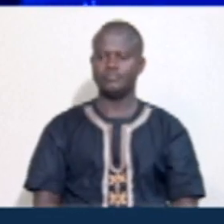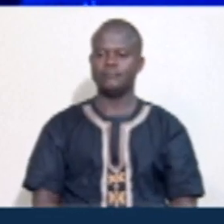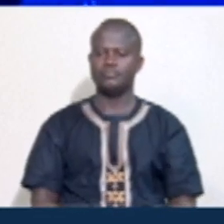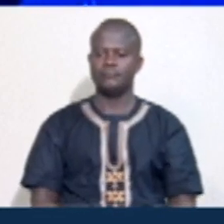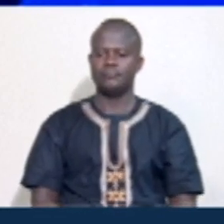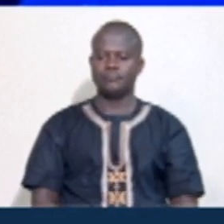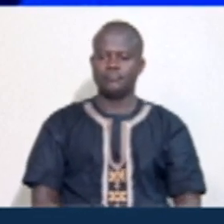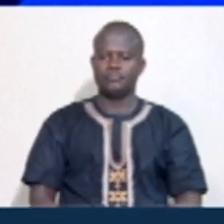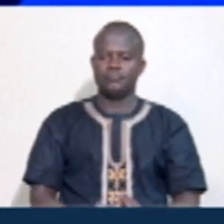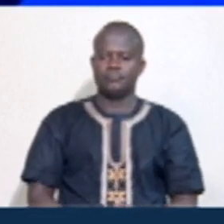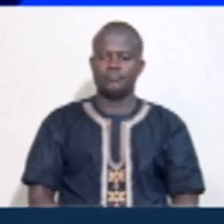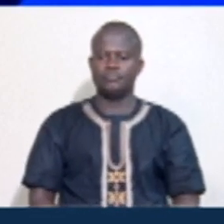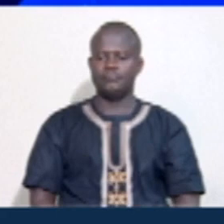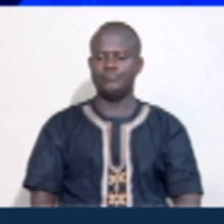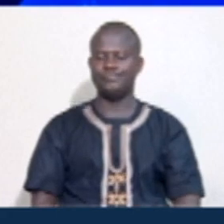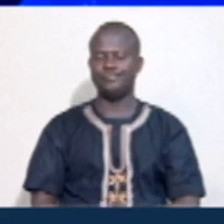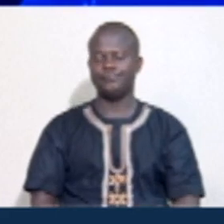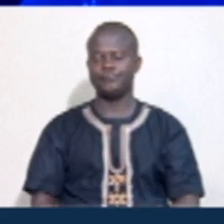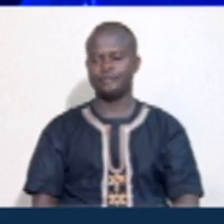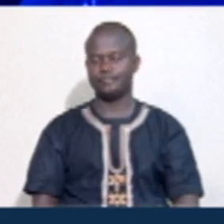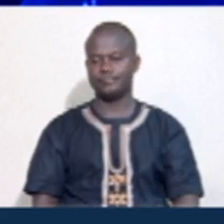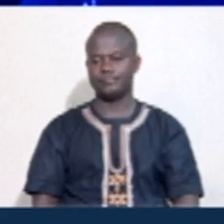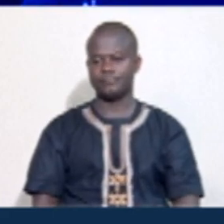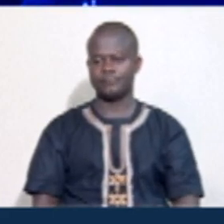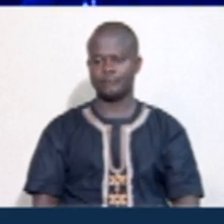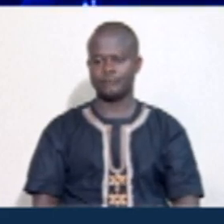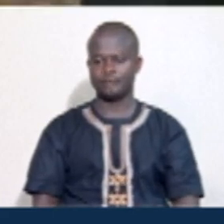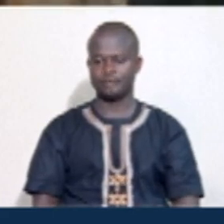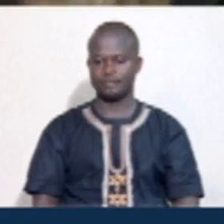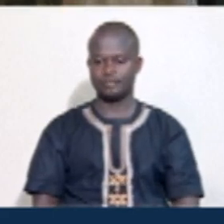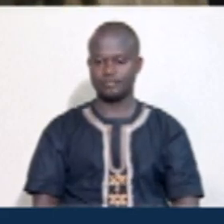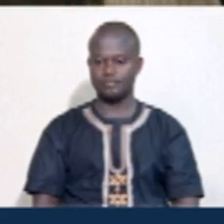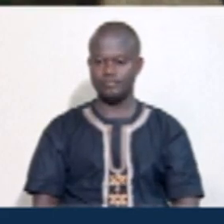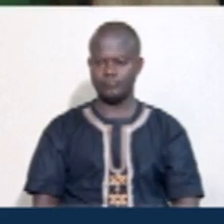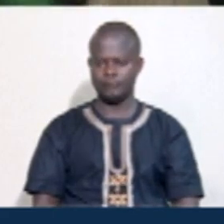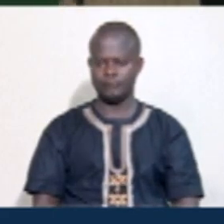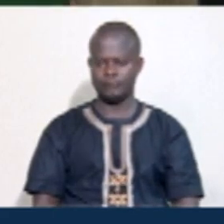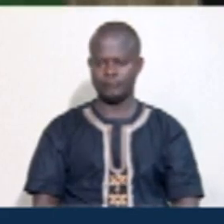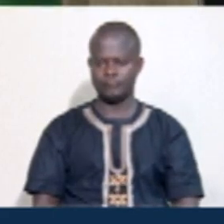Rutikanga na Bienvenue Mbarushimana badutegura inkuru ikurikira.